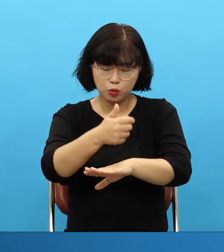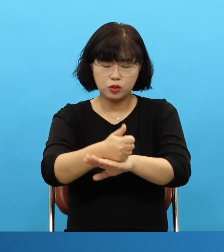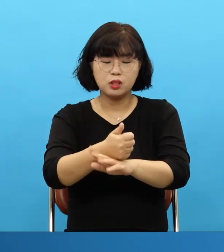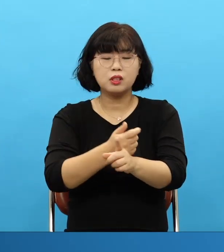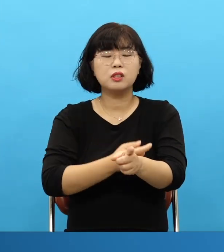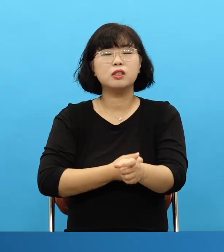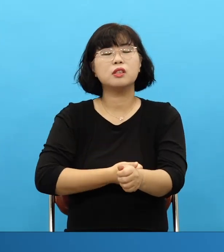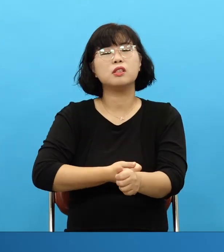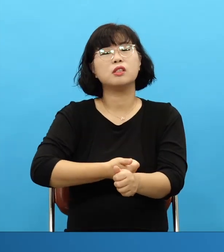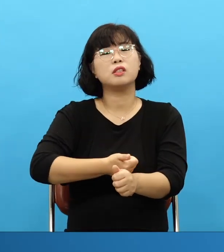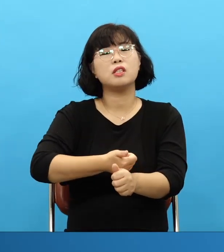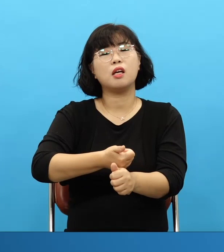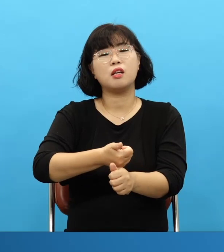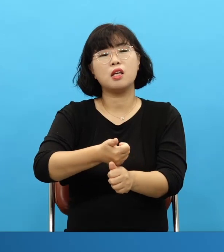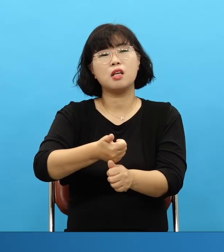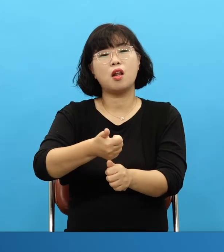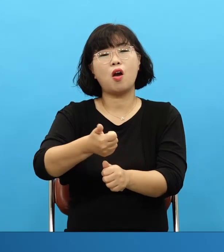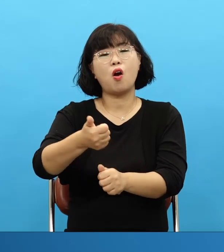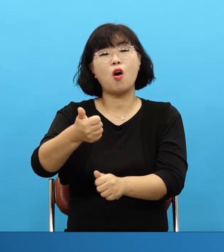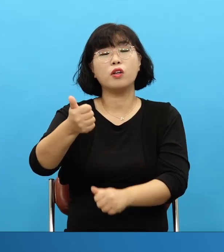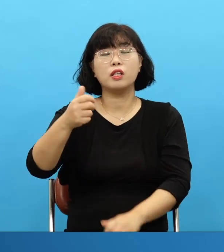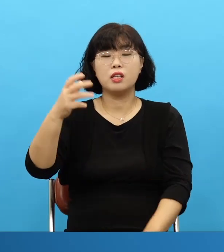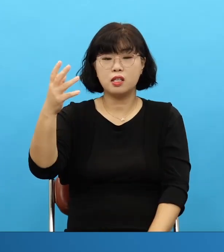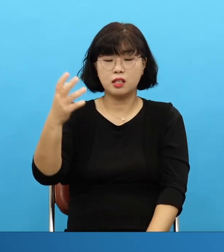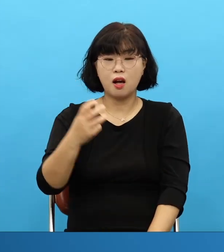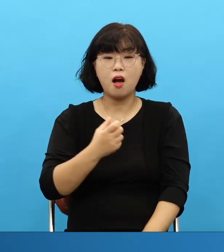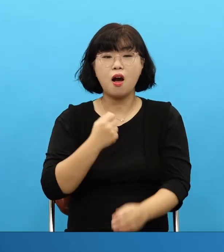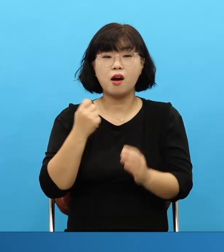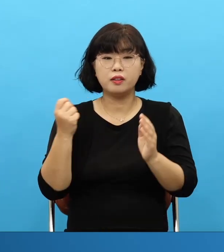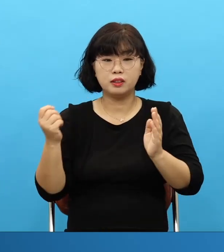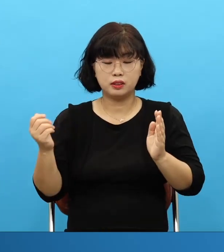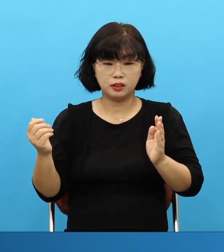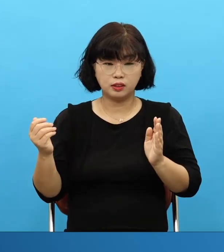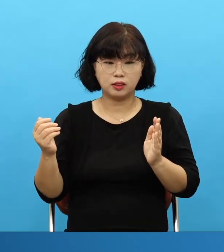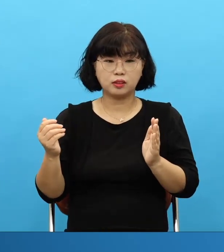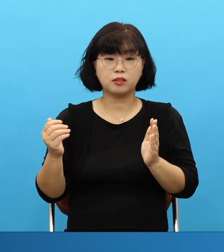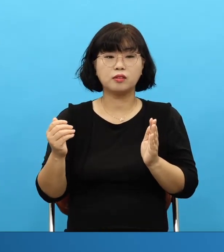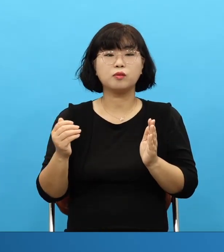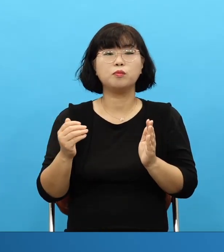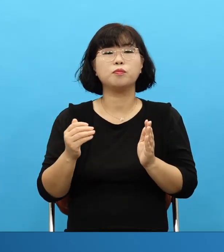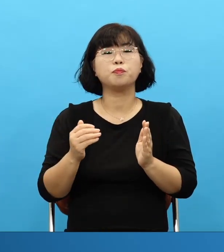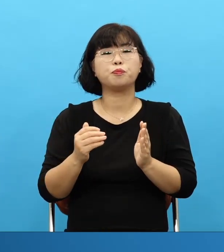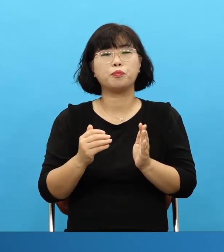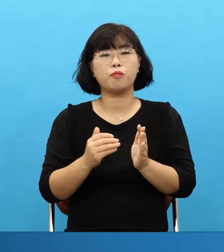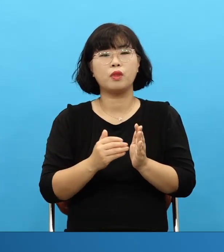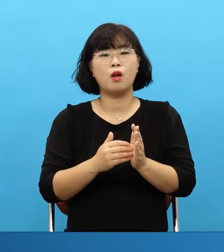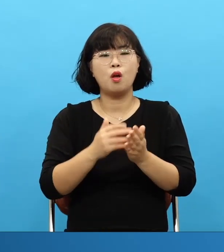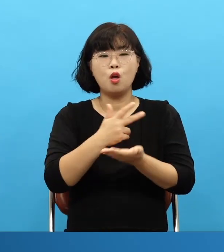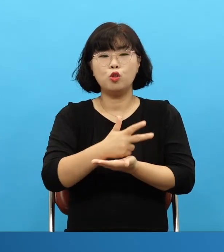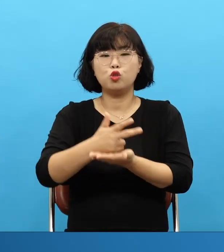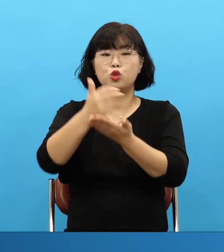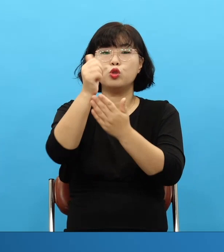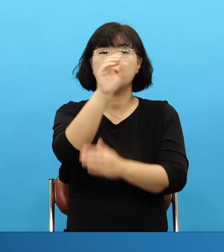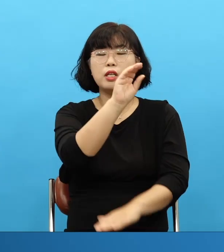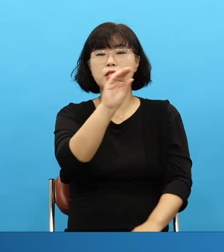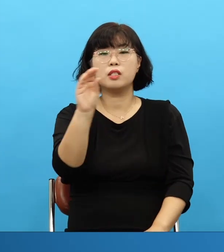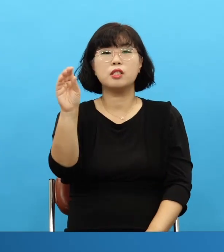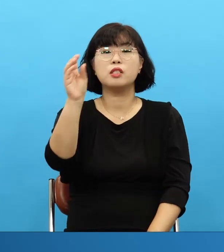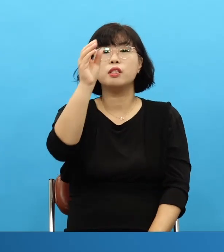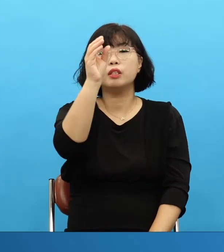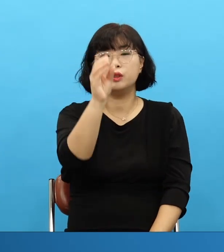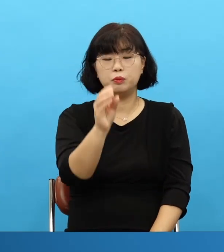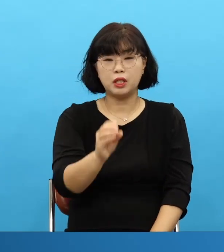최후 승리를 얻기까지 주의